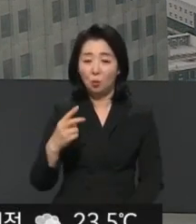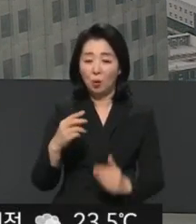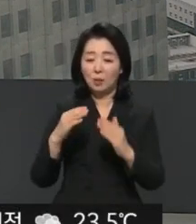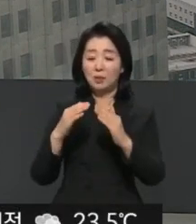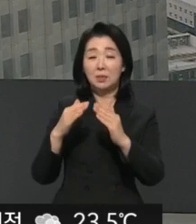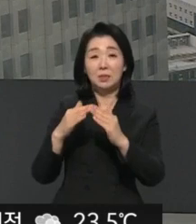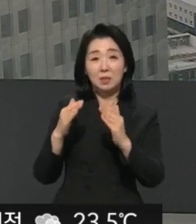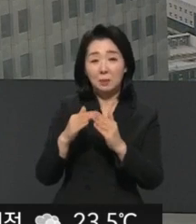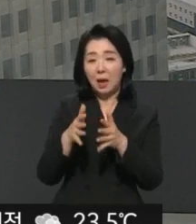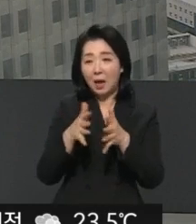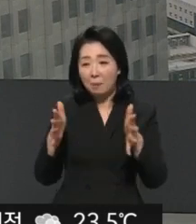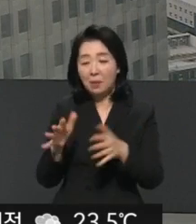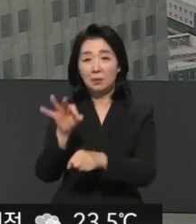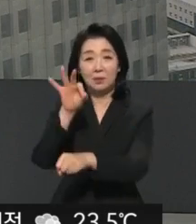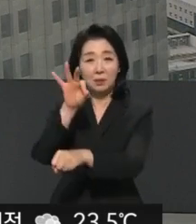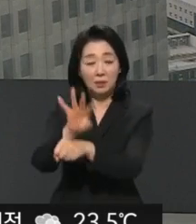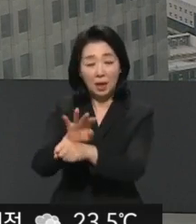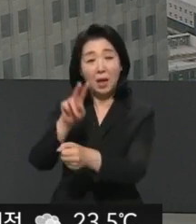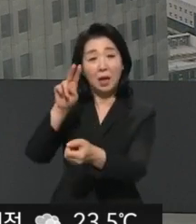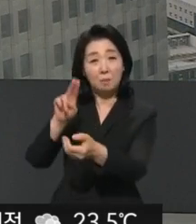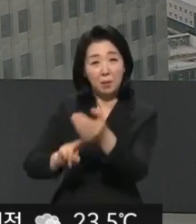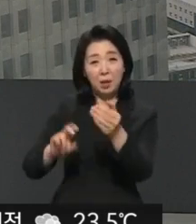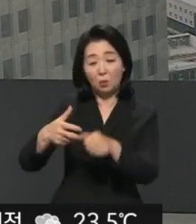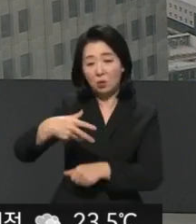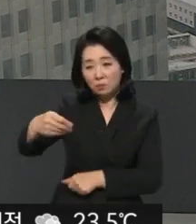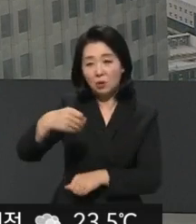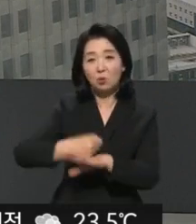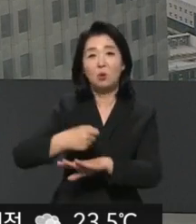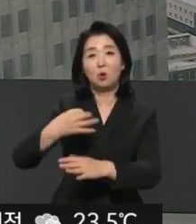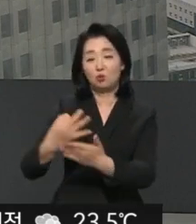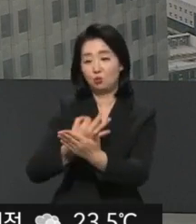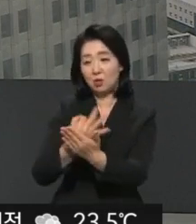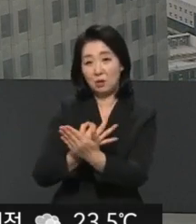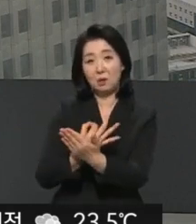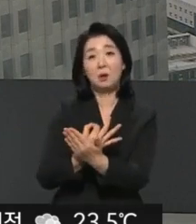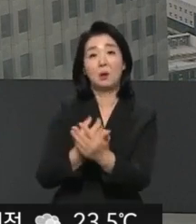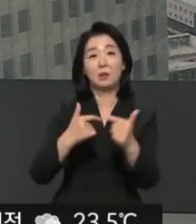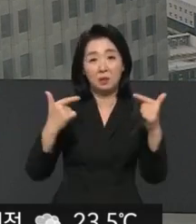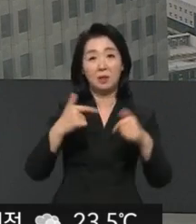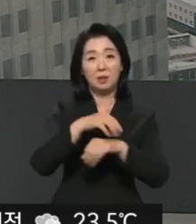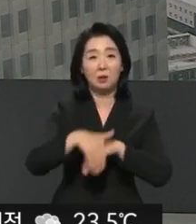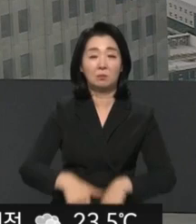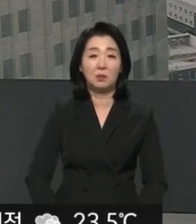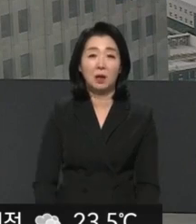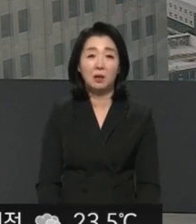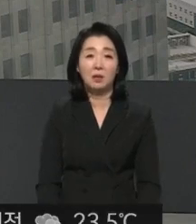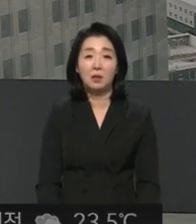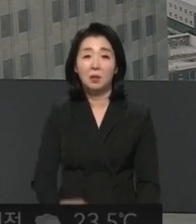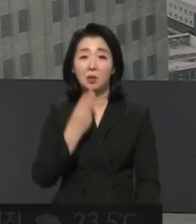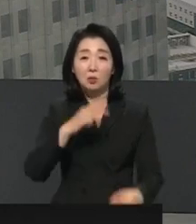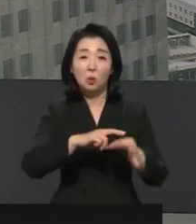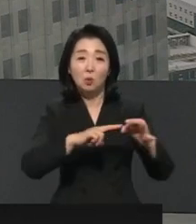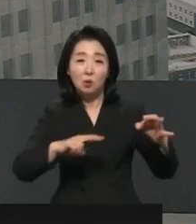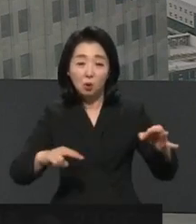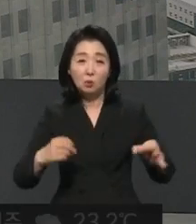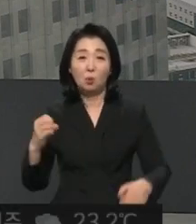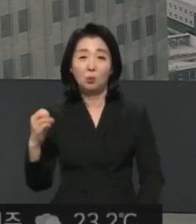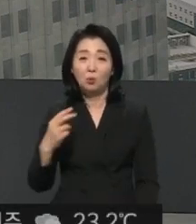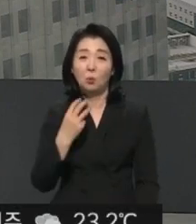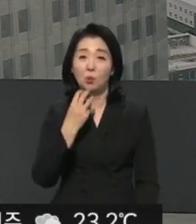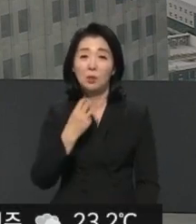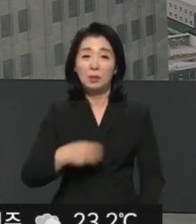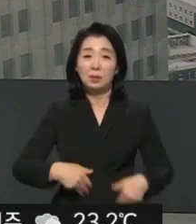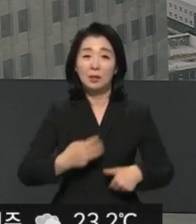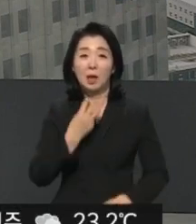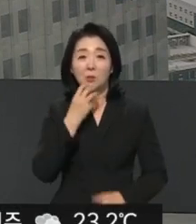부동산을 매각하거나 임대를 줘서 수익을 올리기로 했습니다. 서울 여의도에 있는 남서울 본부, 서울 강남의 한전 아트센터